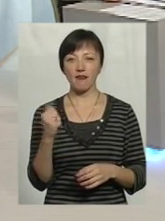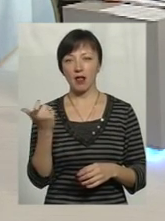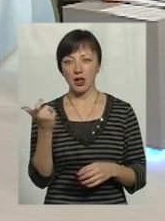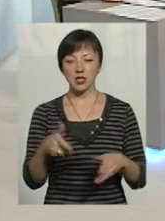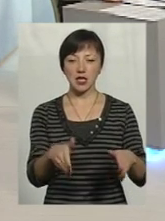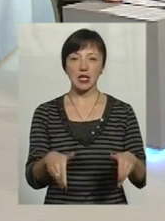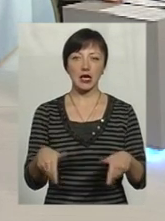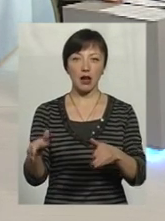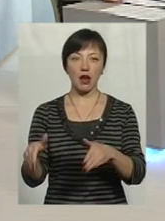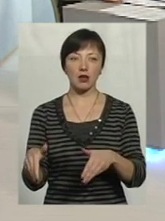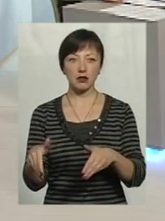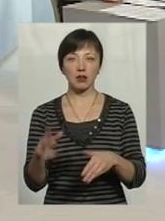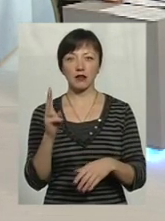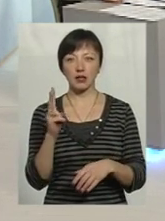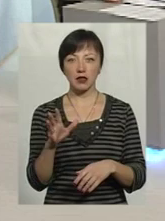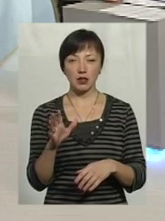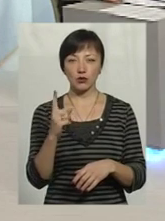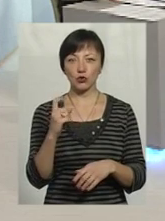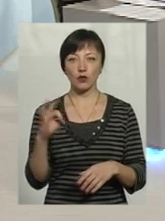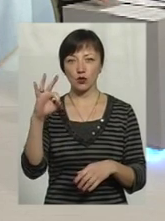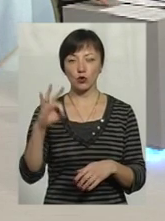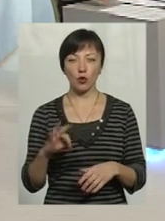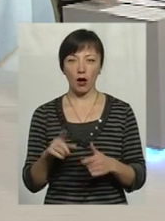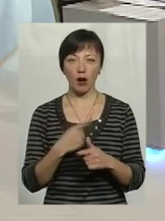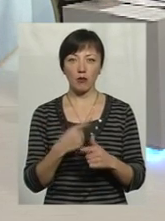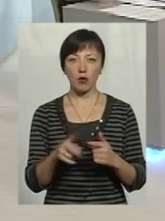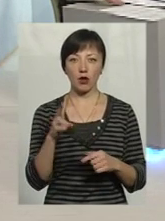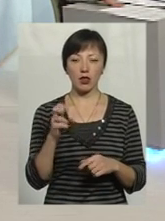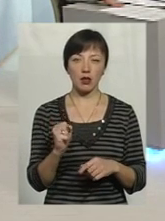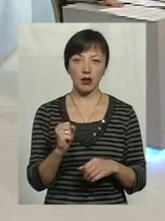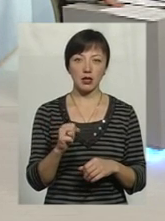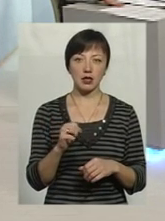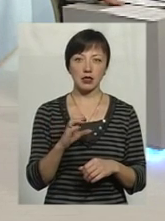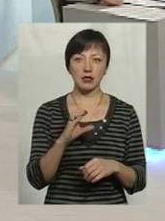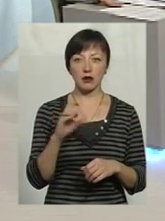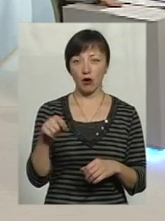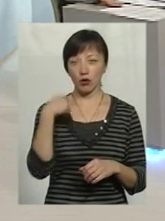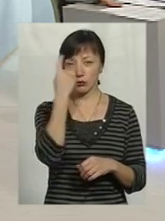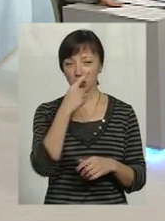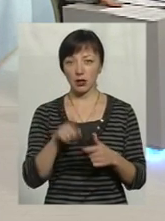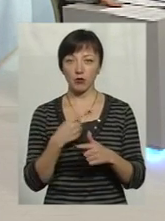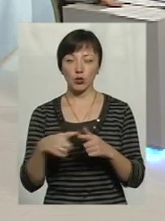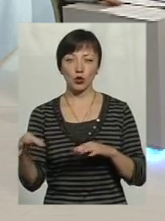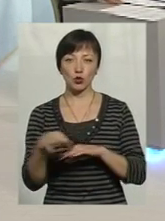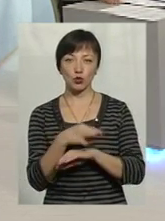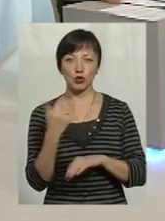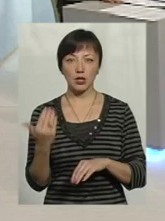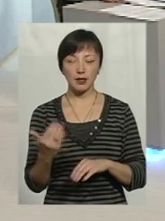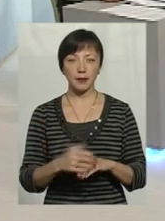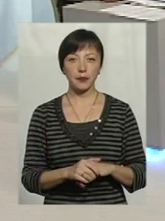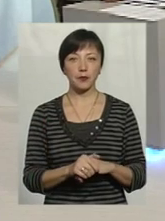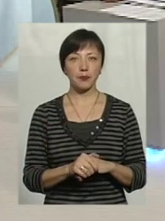і квартир 100% або на Сергія Михайловича, або на його дружині, так?